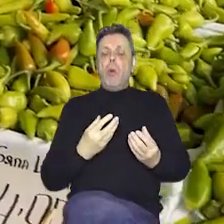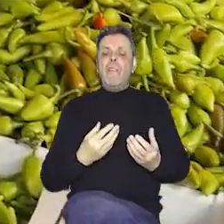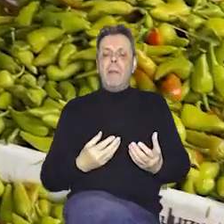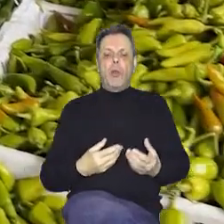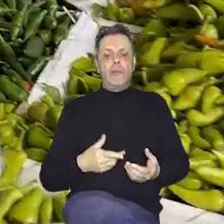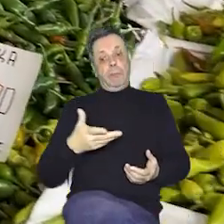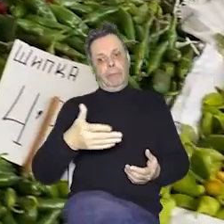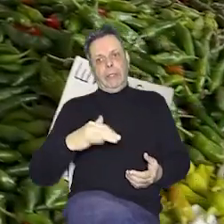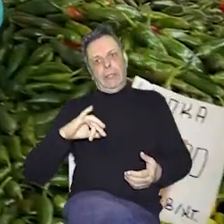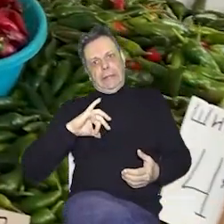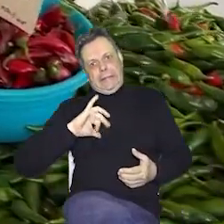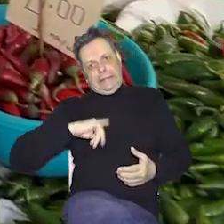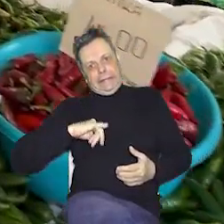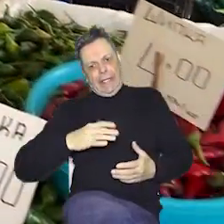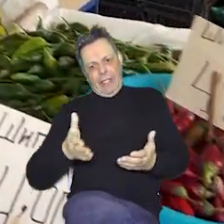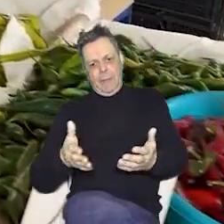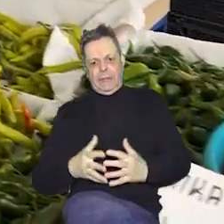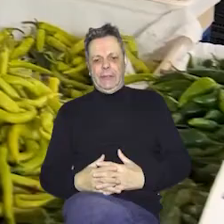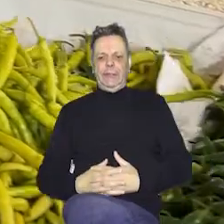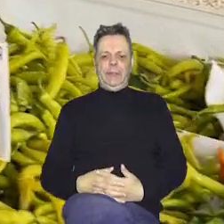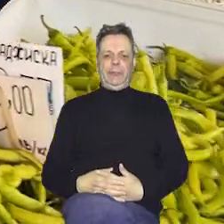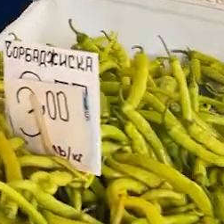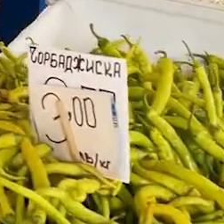Priznajem, zavidim im.